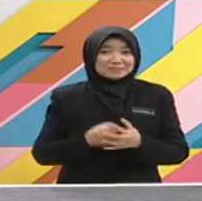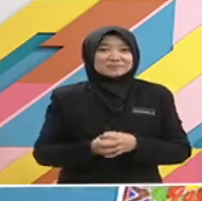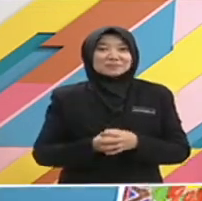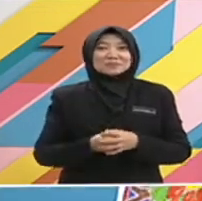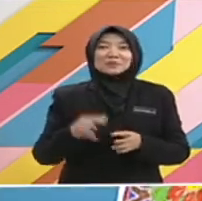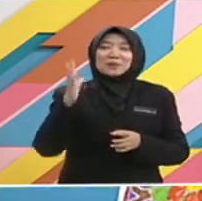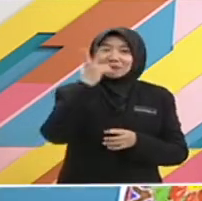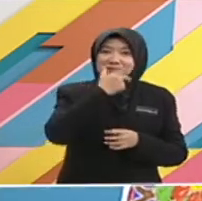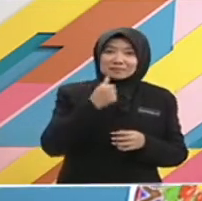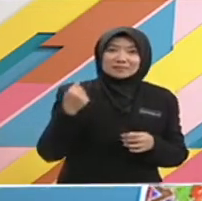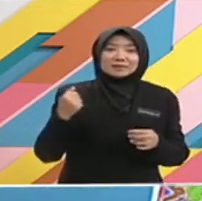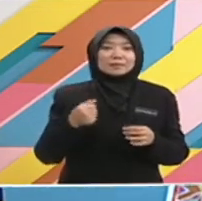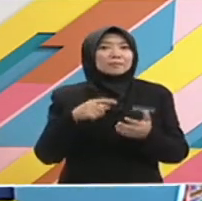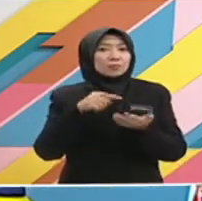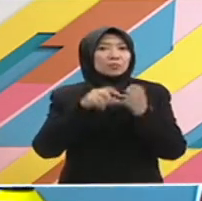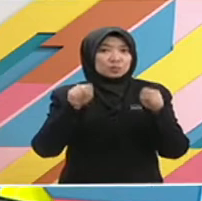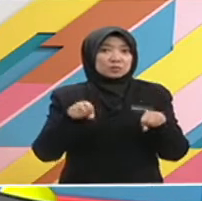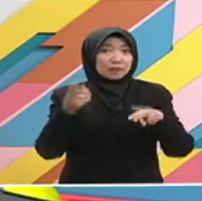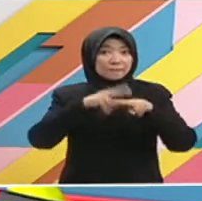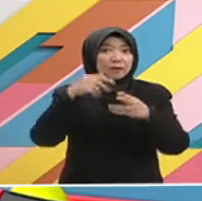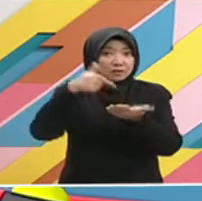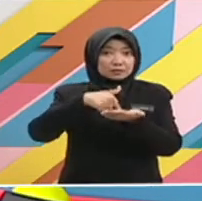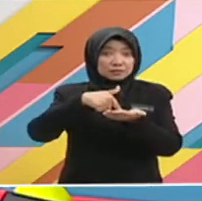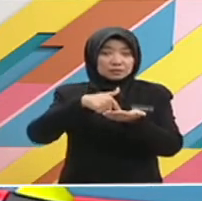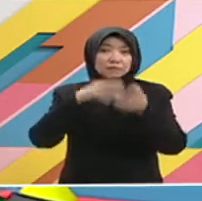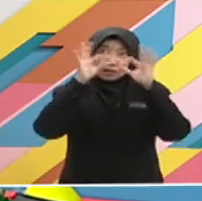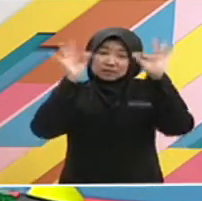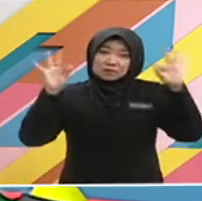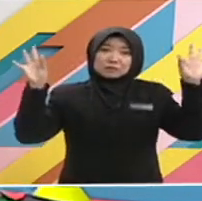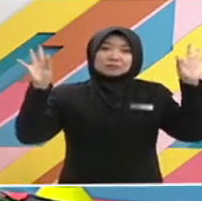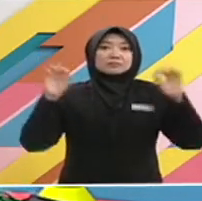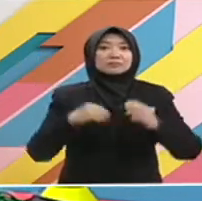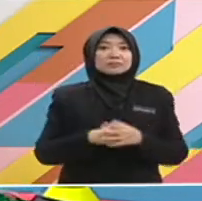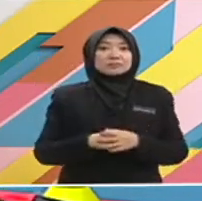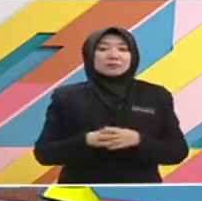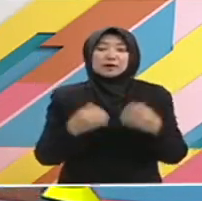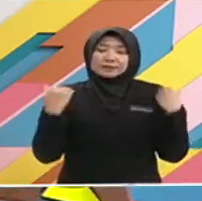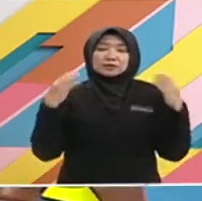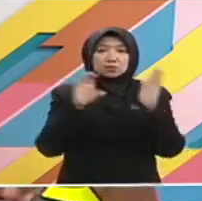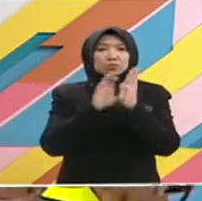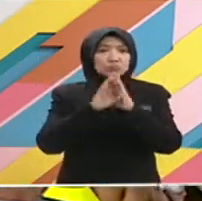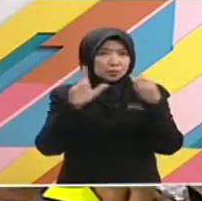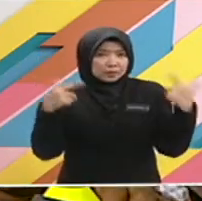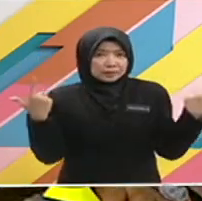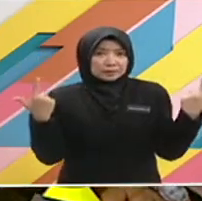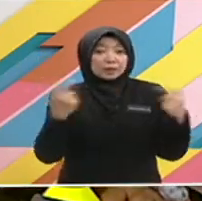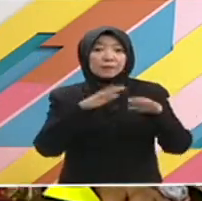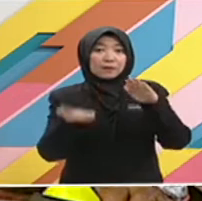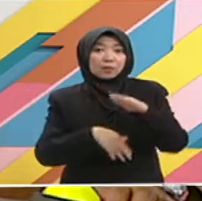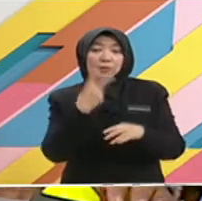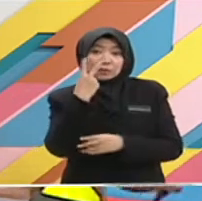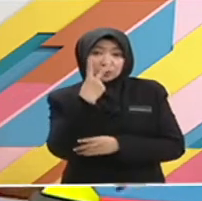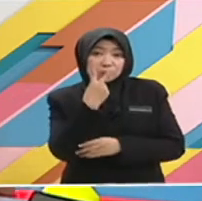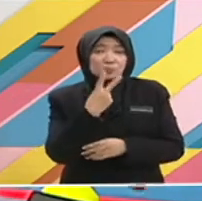cikgu. Ini sebenarnya kita masih boleh tambah lagi ya hiasan-hiasan. Ada juga contoh lain ada di bawah dan